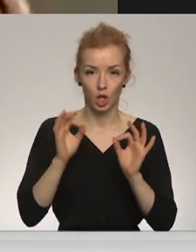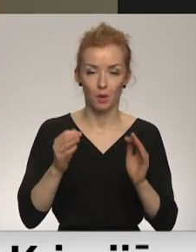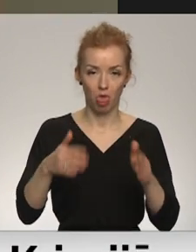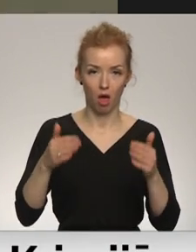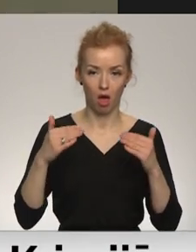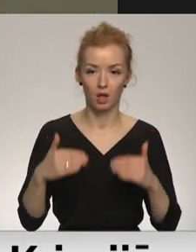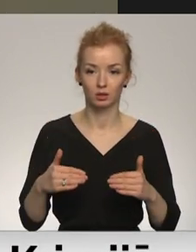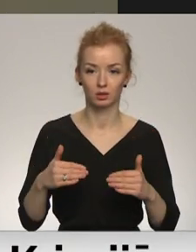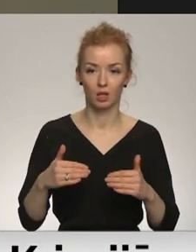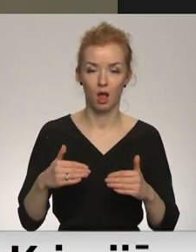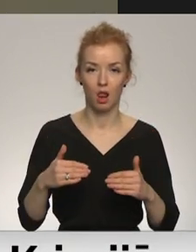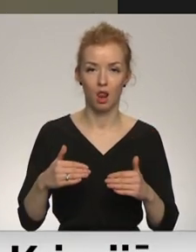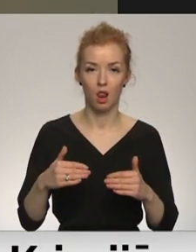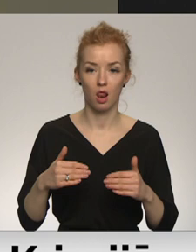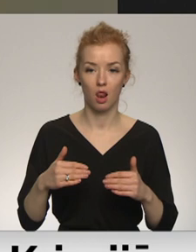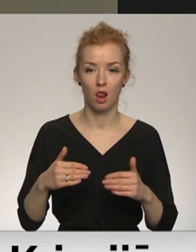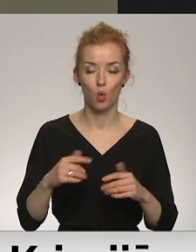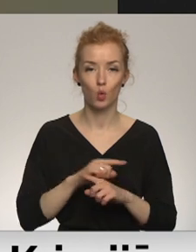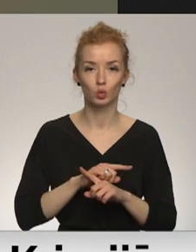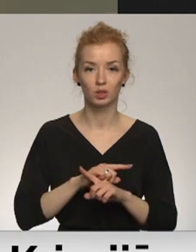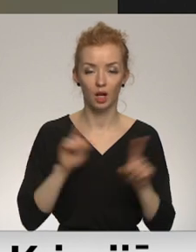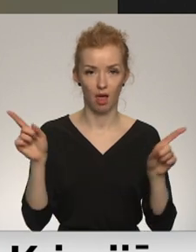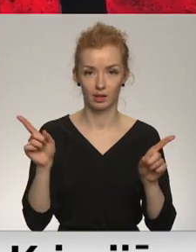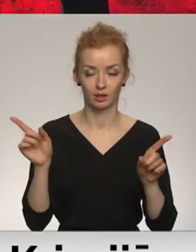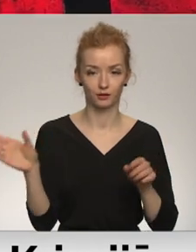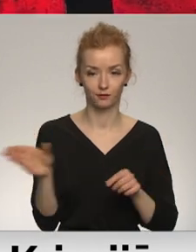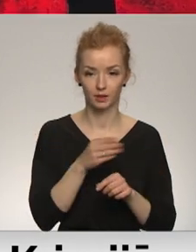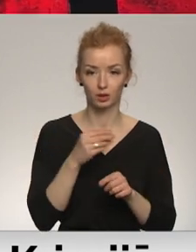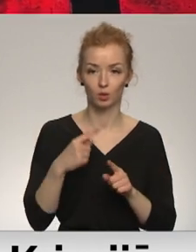ir bezmaz vienā mirklī, un